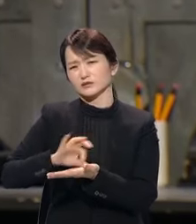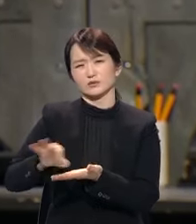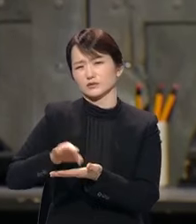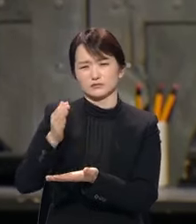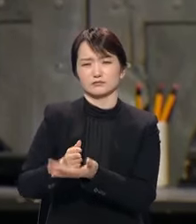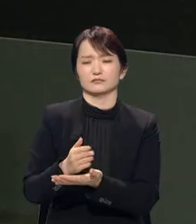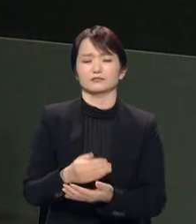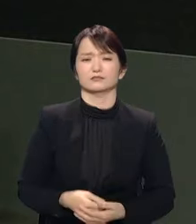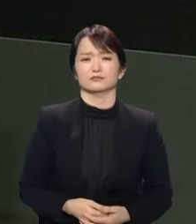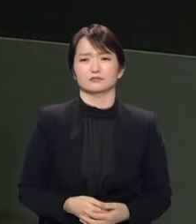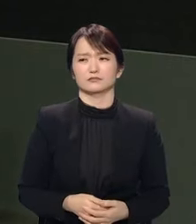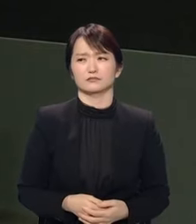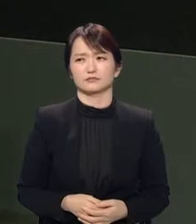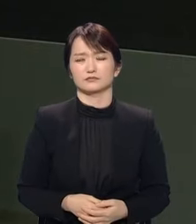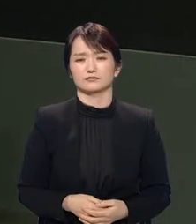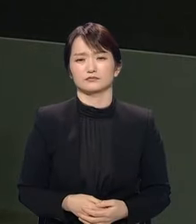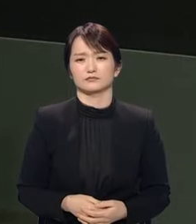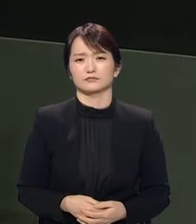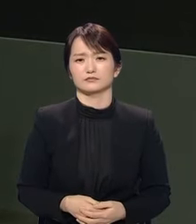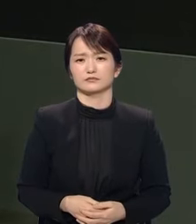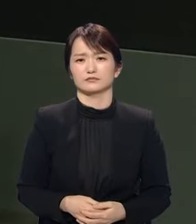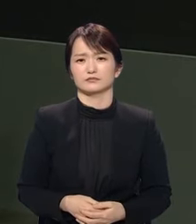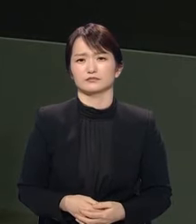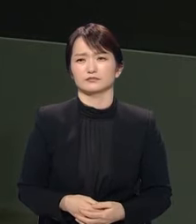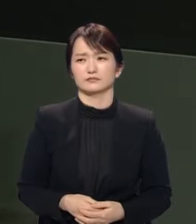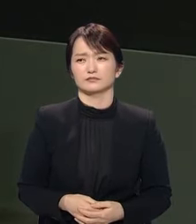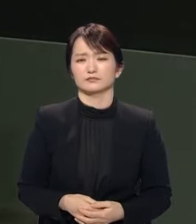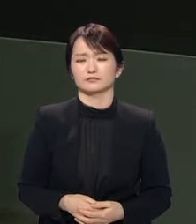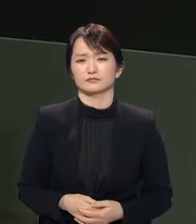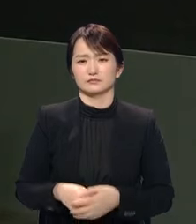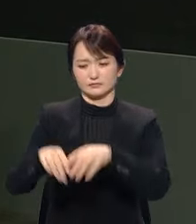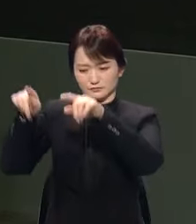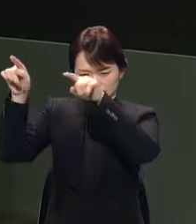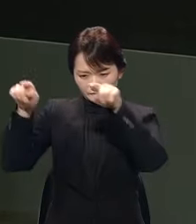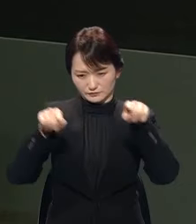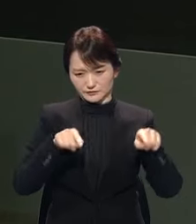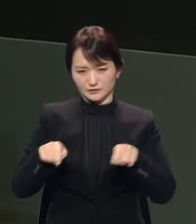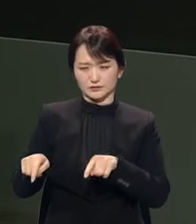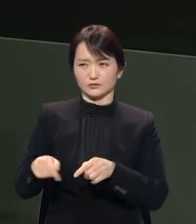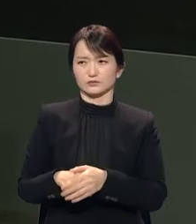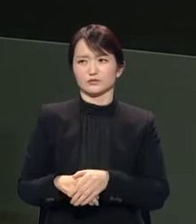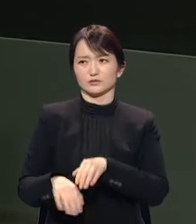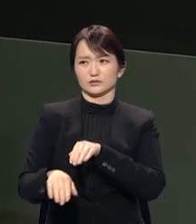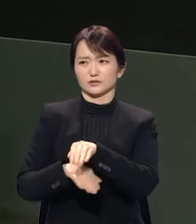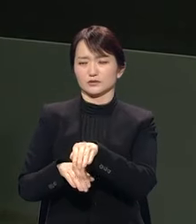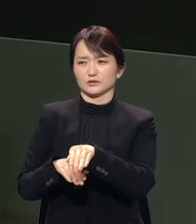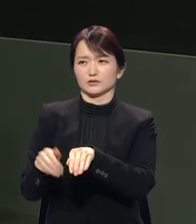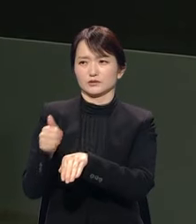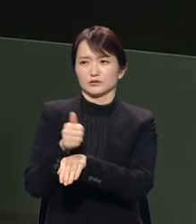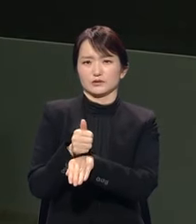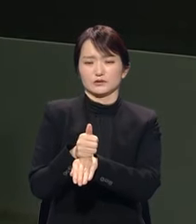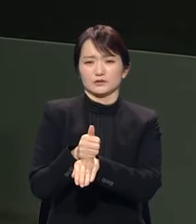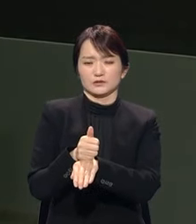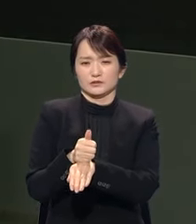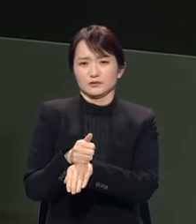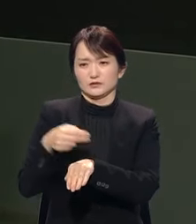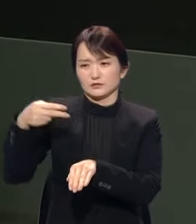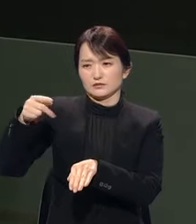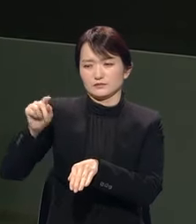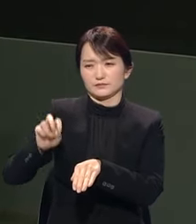자, 교수님. 전국의 이제 그 오너 드라이버 중에 삼단봉을 차에다 두고 다니는